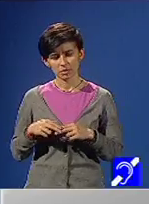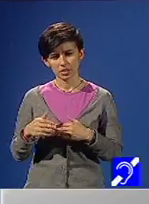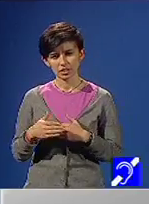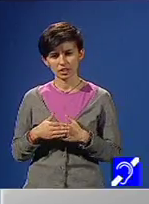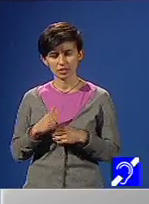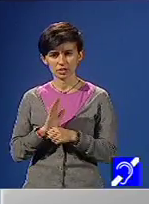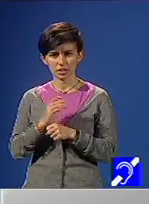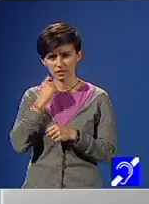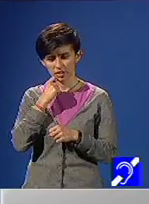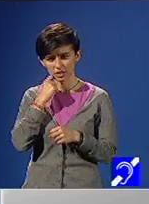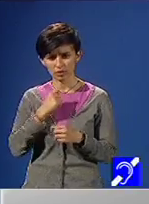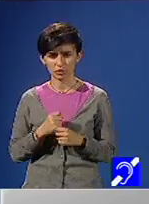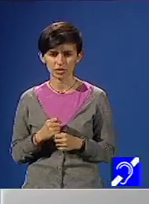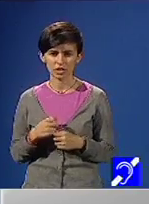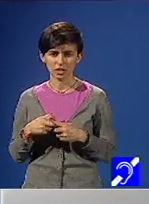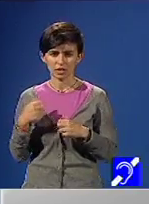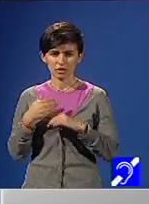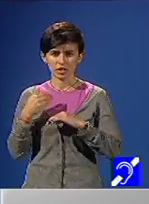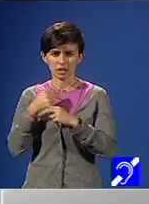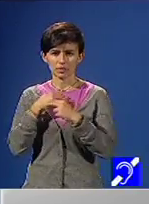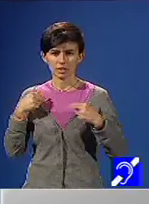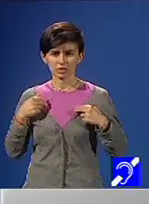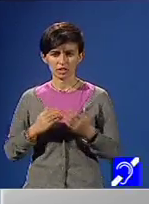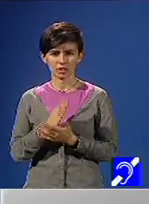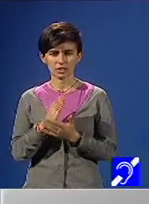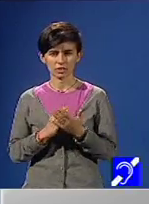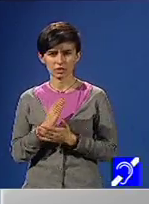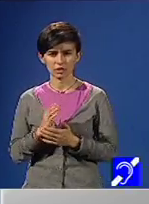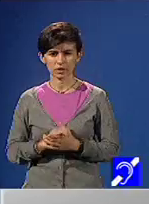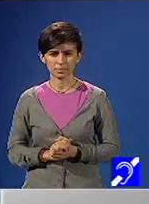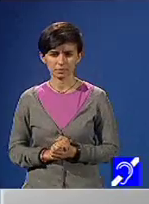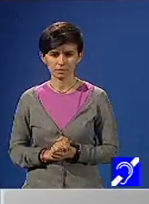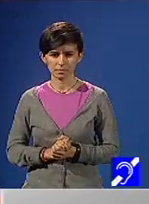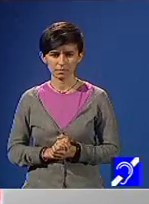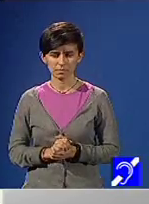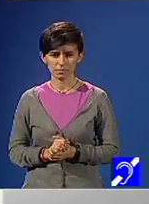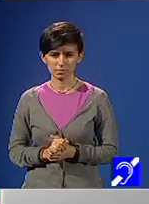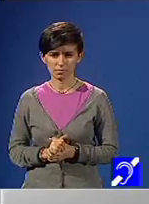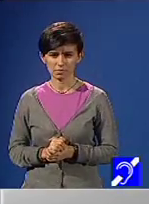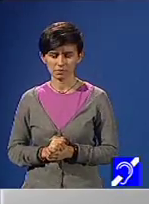noi. Fără Prejudecăți continuă la TVR.